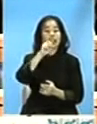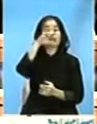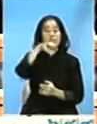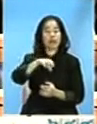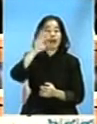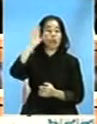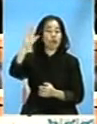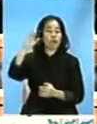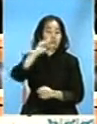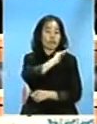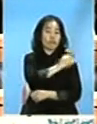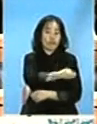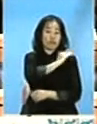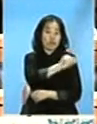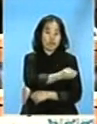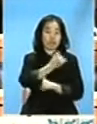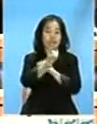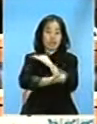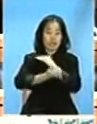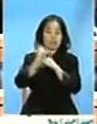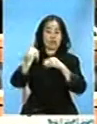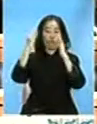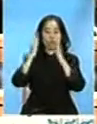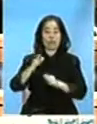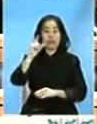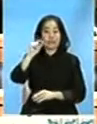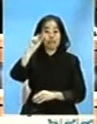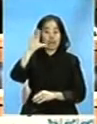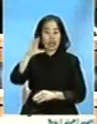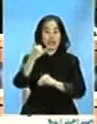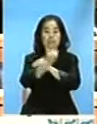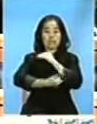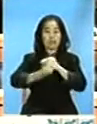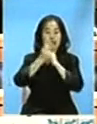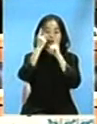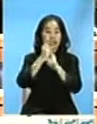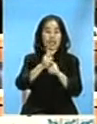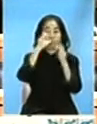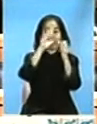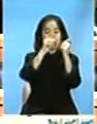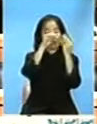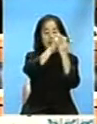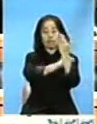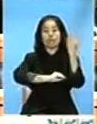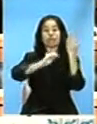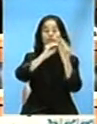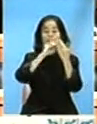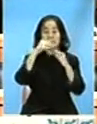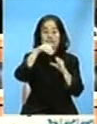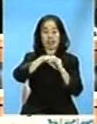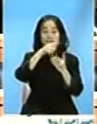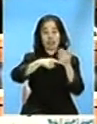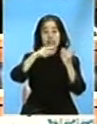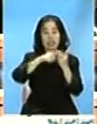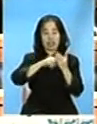ปปินส์ซึ่งมีเพียง25คนใช้เขตประเทศนะครับเป็นเขตเลือกตั้งเขตประเทศเลือกตั้งสมาชิกประเทศฟิ